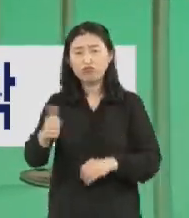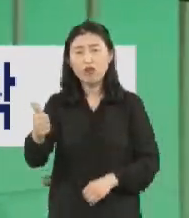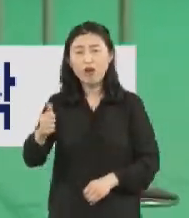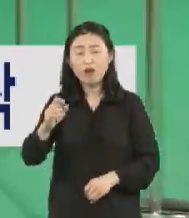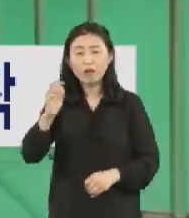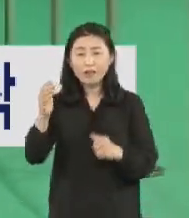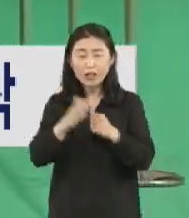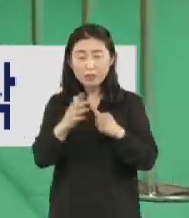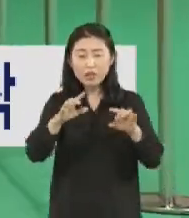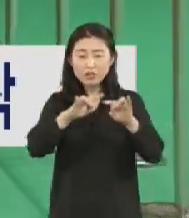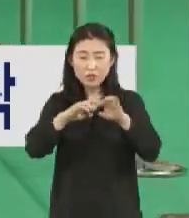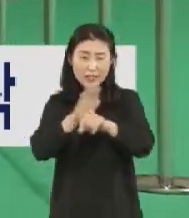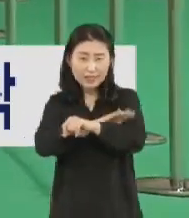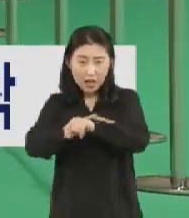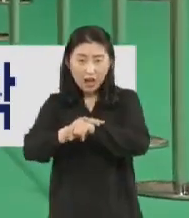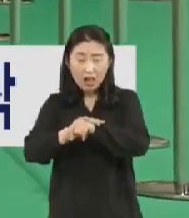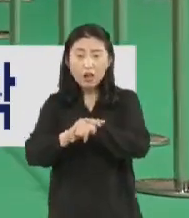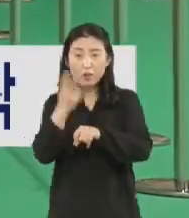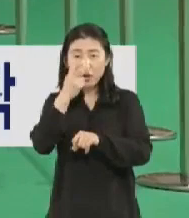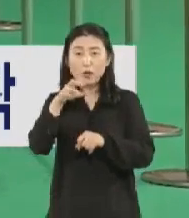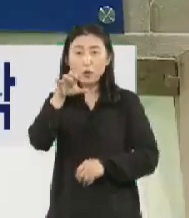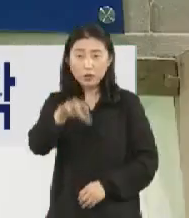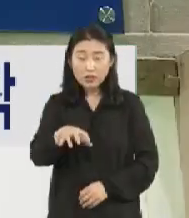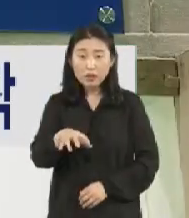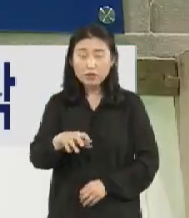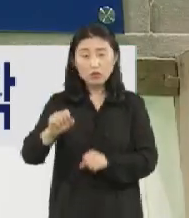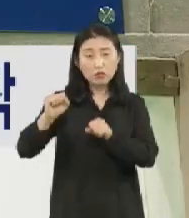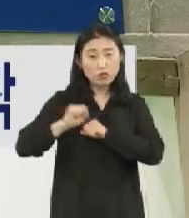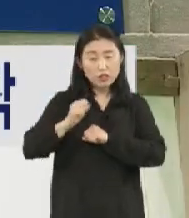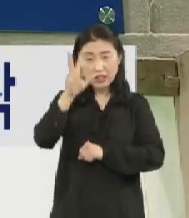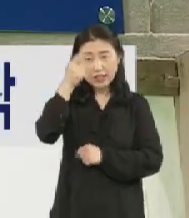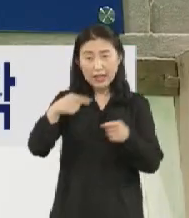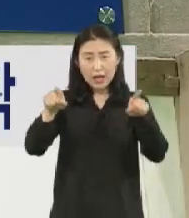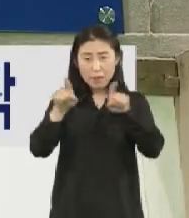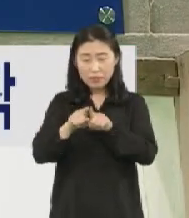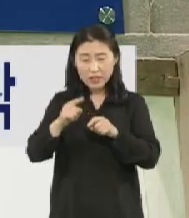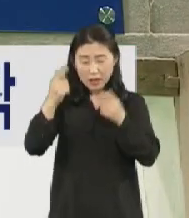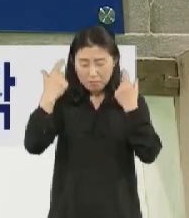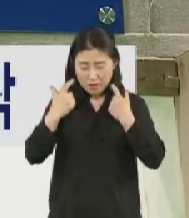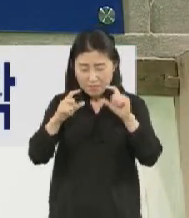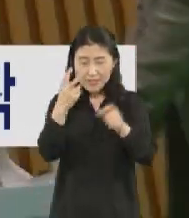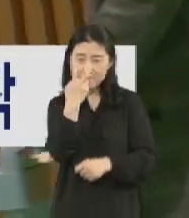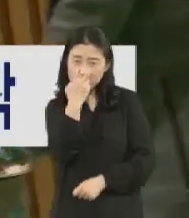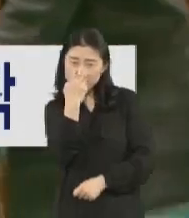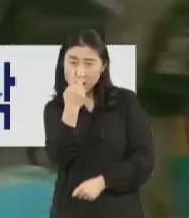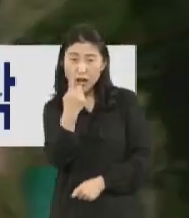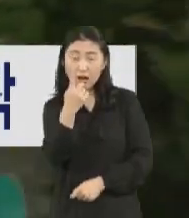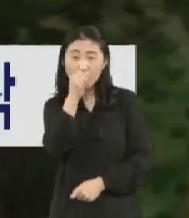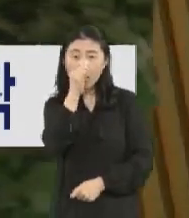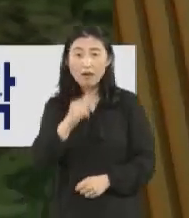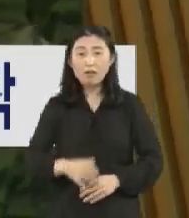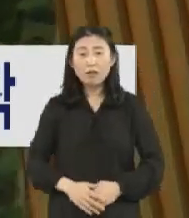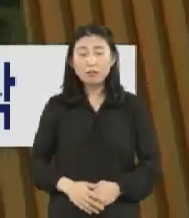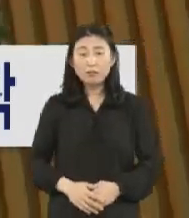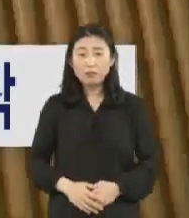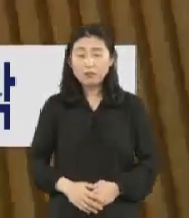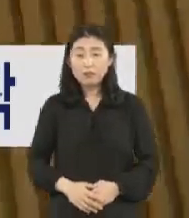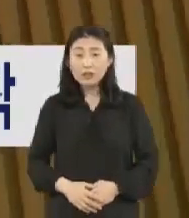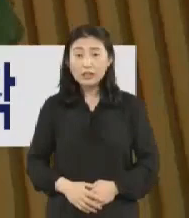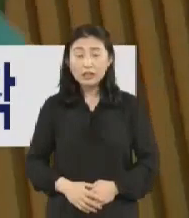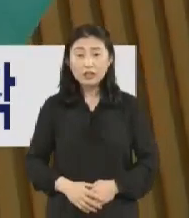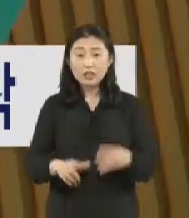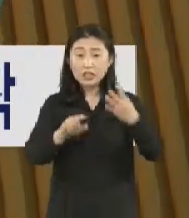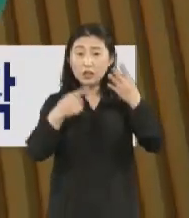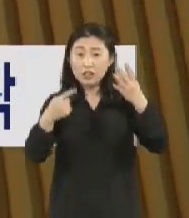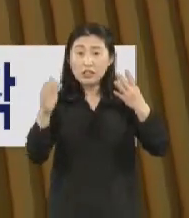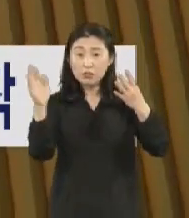무정전 전원장치를 갖춘 시설에서 군경 합동 상황실 대원들이 24시간 경비를 맡습니다. 화이자 백신은 다음